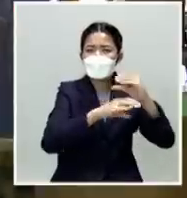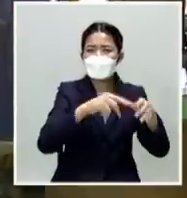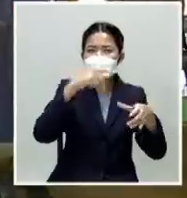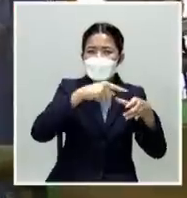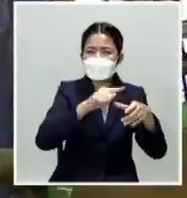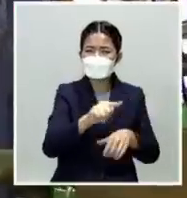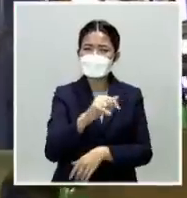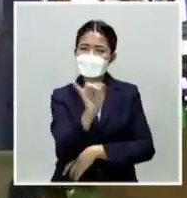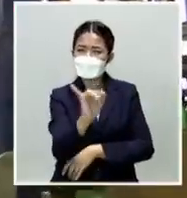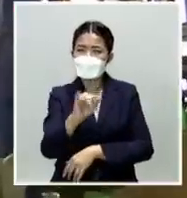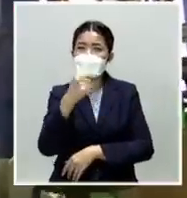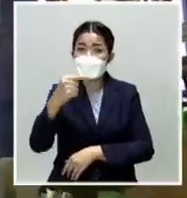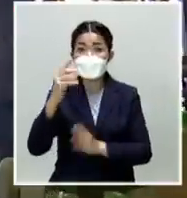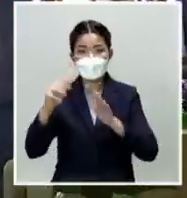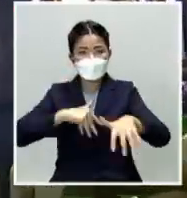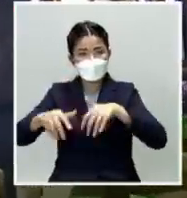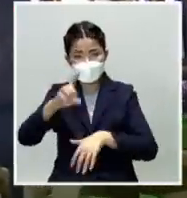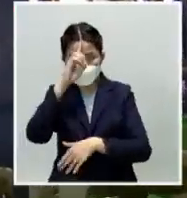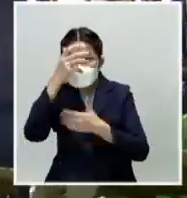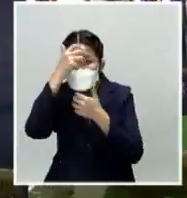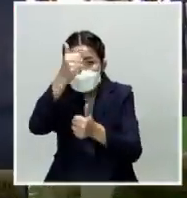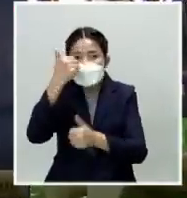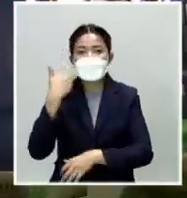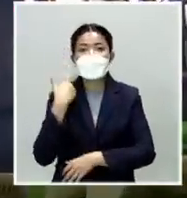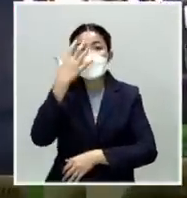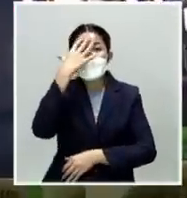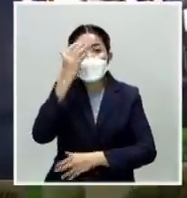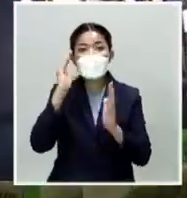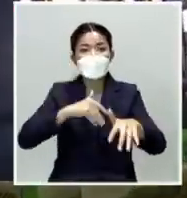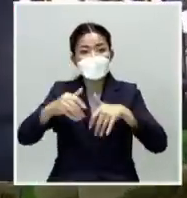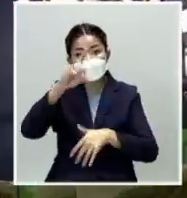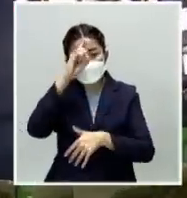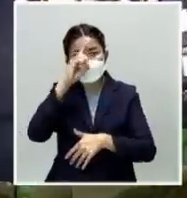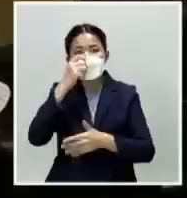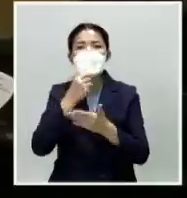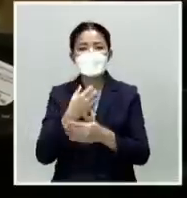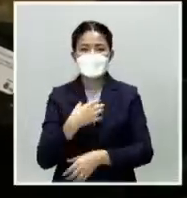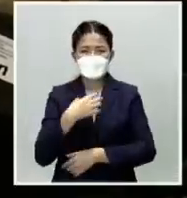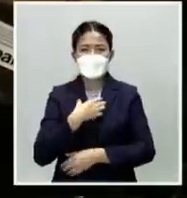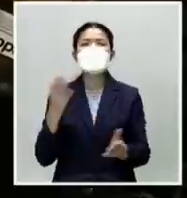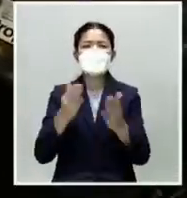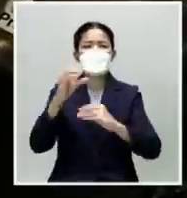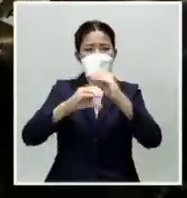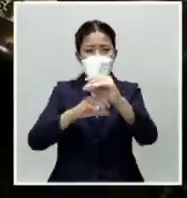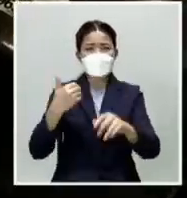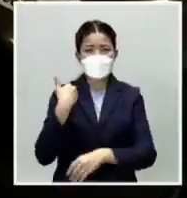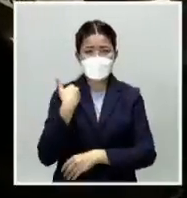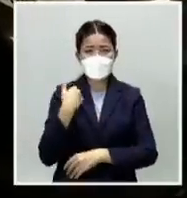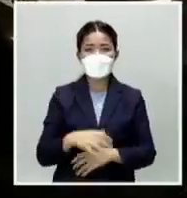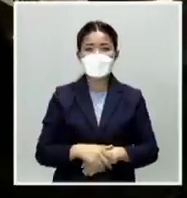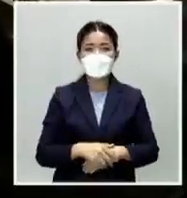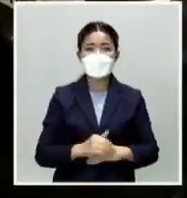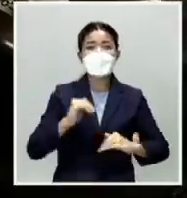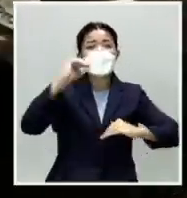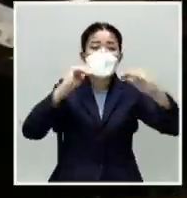ไหร่นะชาวเยอรมันก็ยิ่งสนใจโครงการนี้มากขึ้นเพราะประชาชนส่วนใหญ่สนับสนุนโครงการดังกล่าวค่ะมีแค่คนในแวดวงชั้นสู